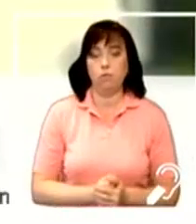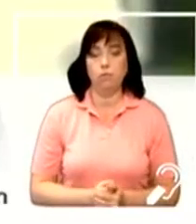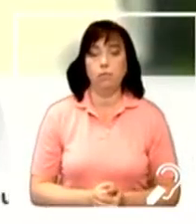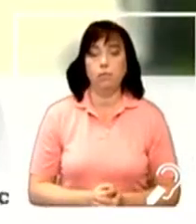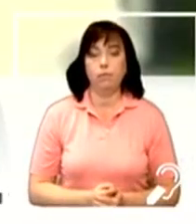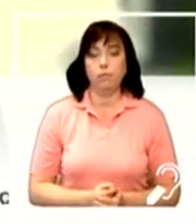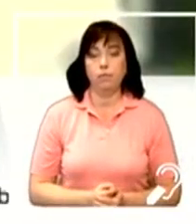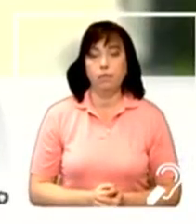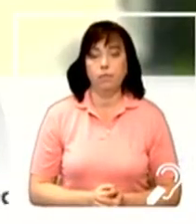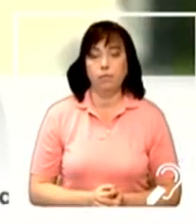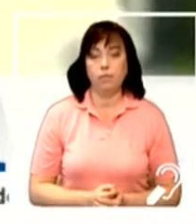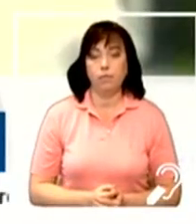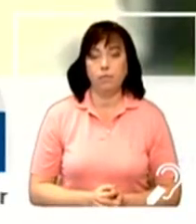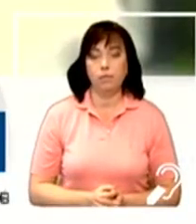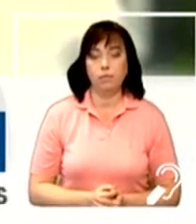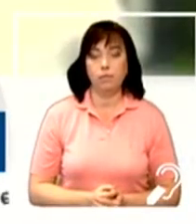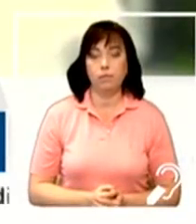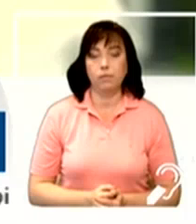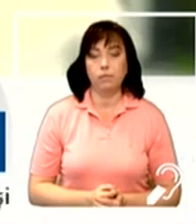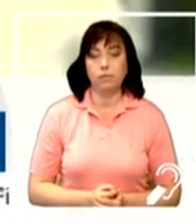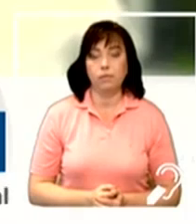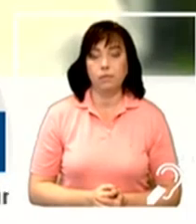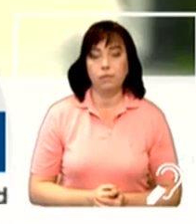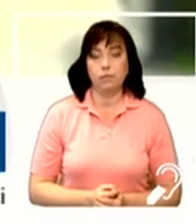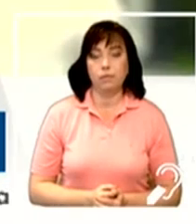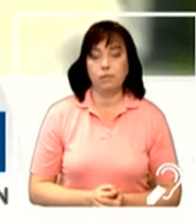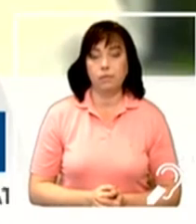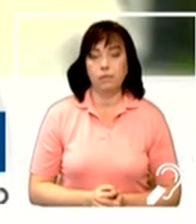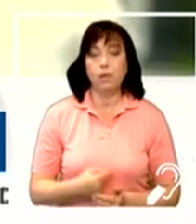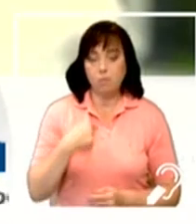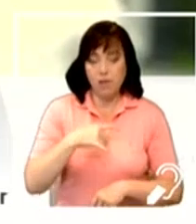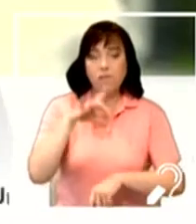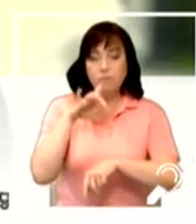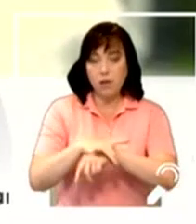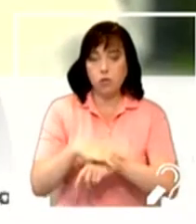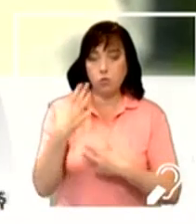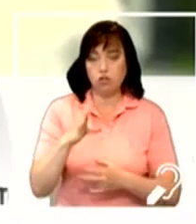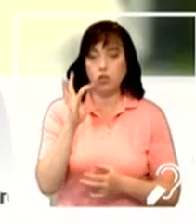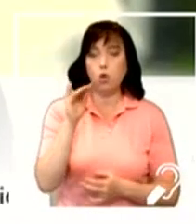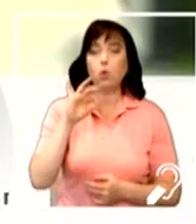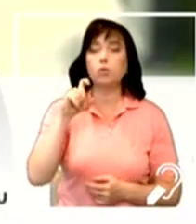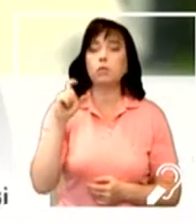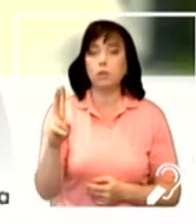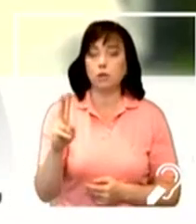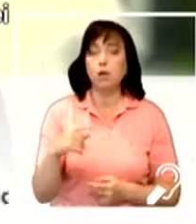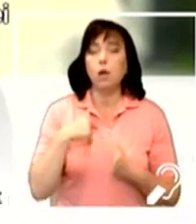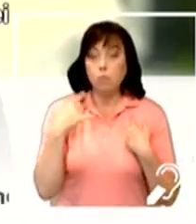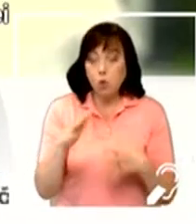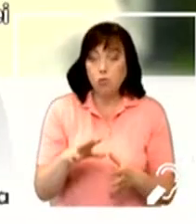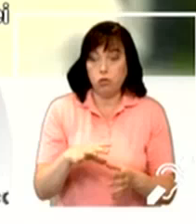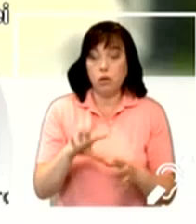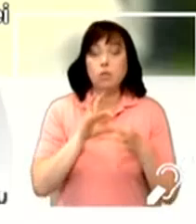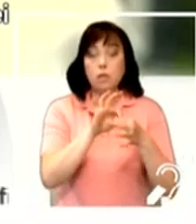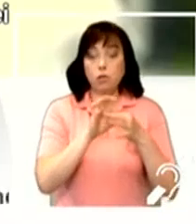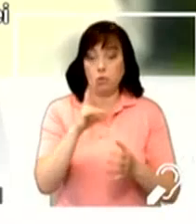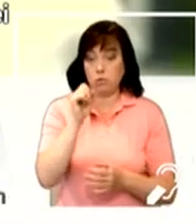de facto союзники. Це вже досягнуто. De facto ми вже пройшли свій шлях в НАТО. De